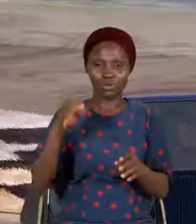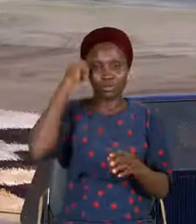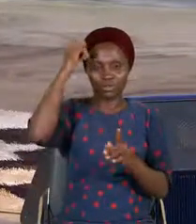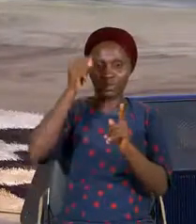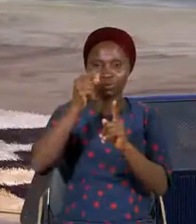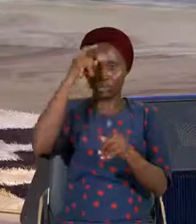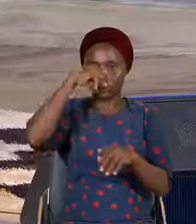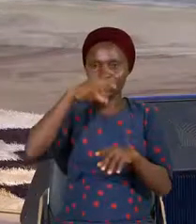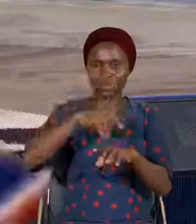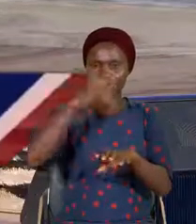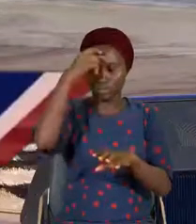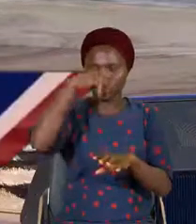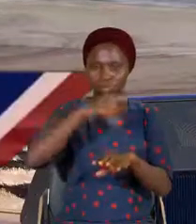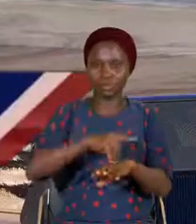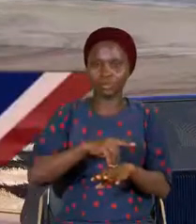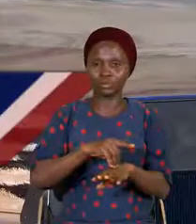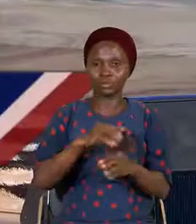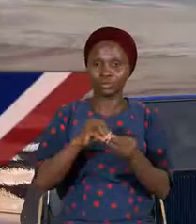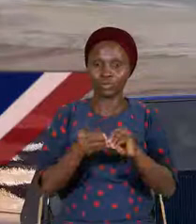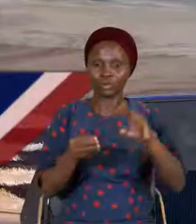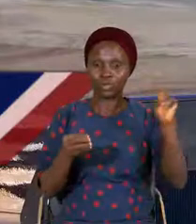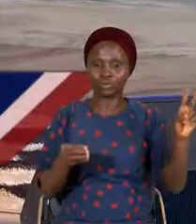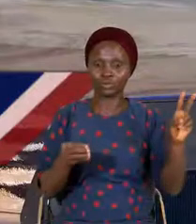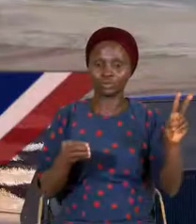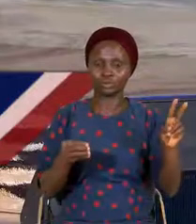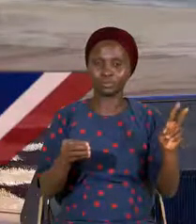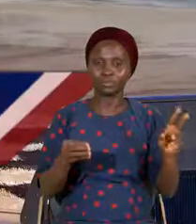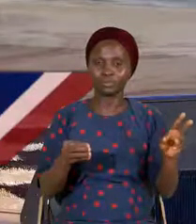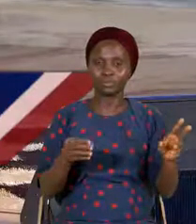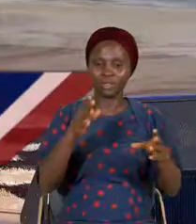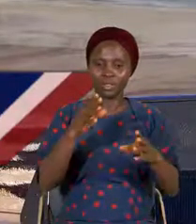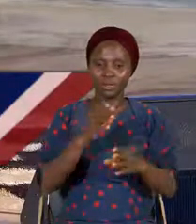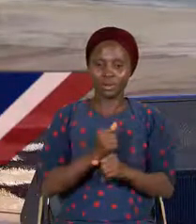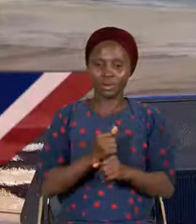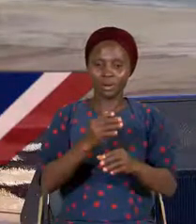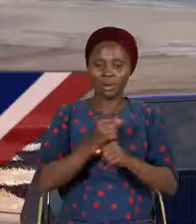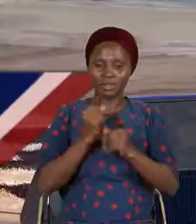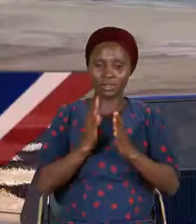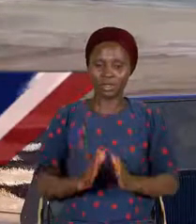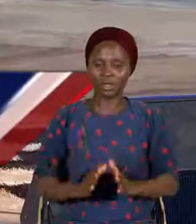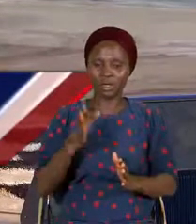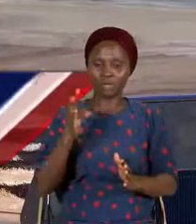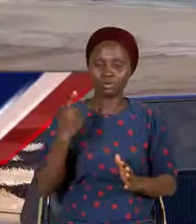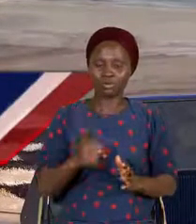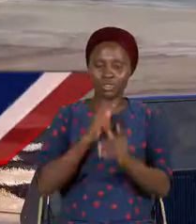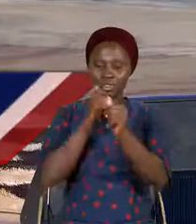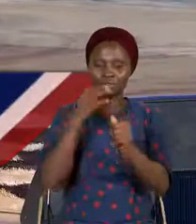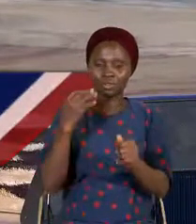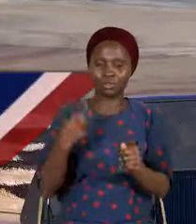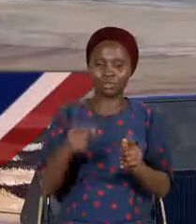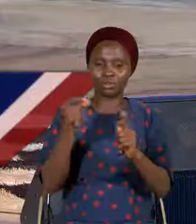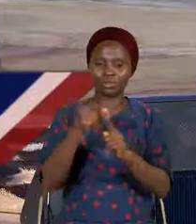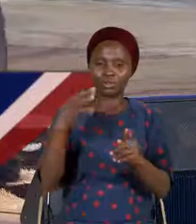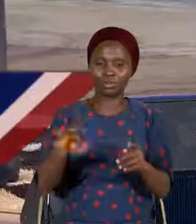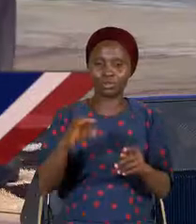océan. Deuxième élément, les participants du don de la parole de sagesse.